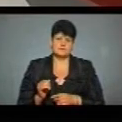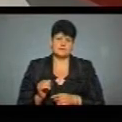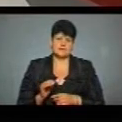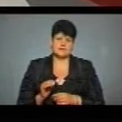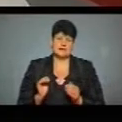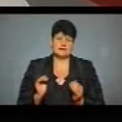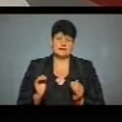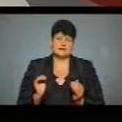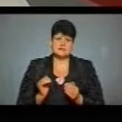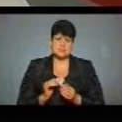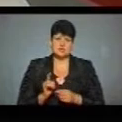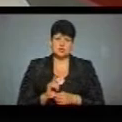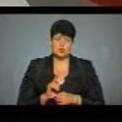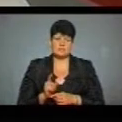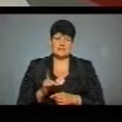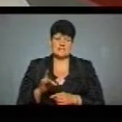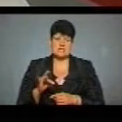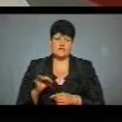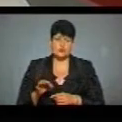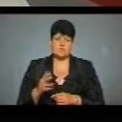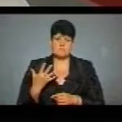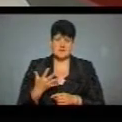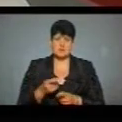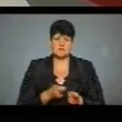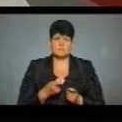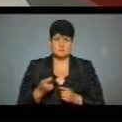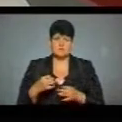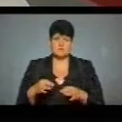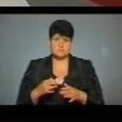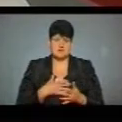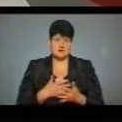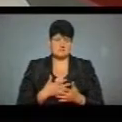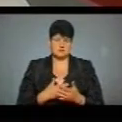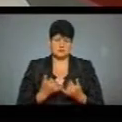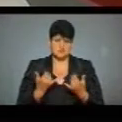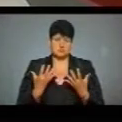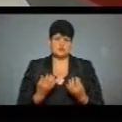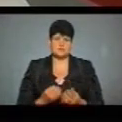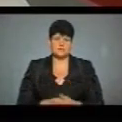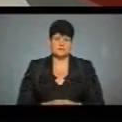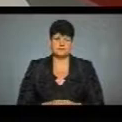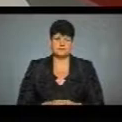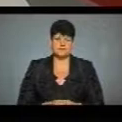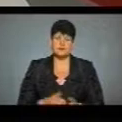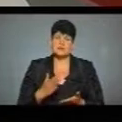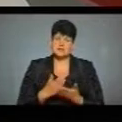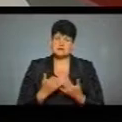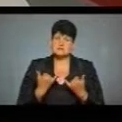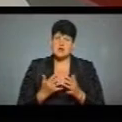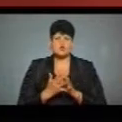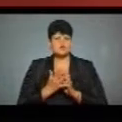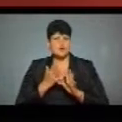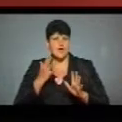нижче норми Євро-5, і завозить такі автомобілі активно і на сьогоднішній день. Чи є зараз черги,